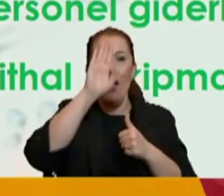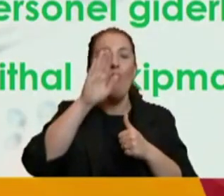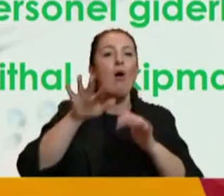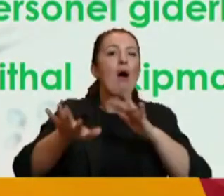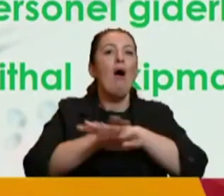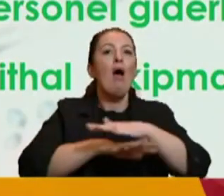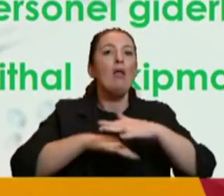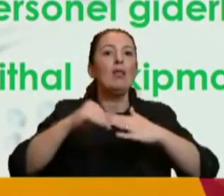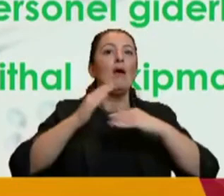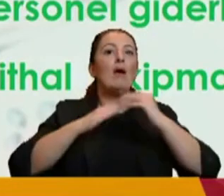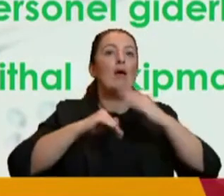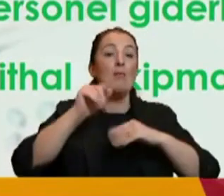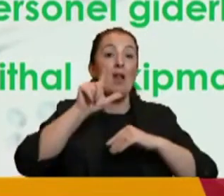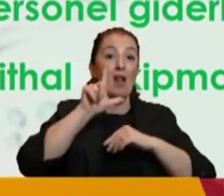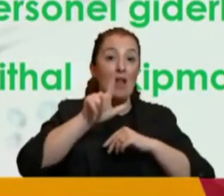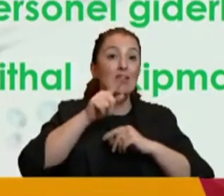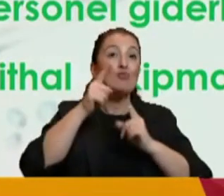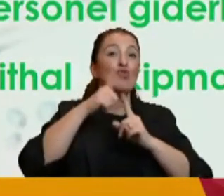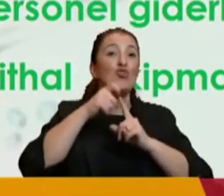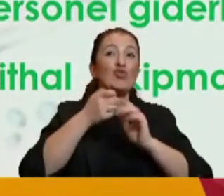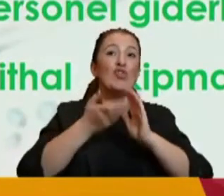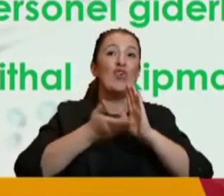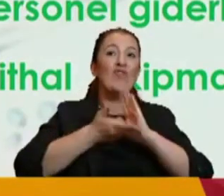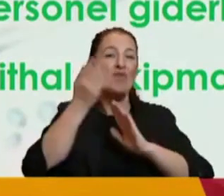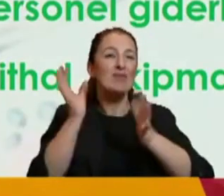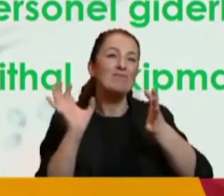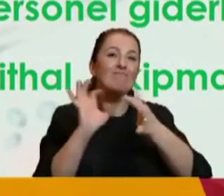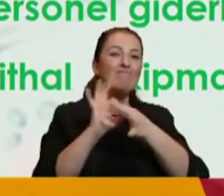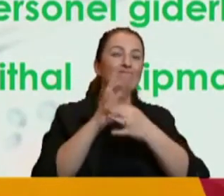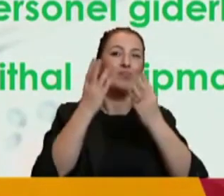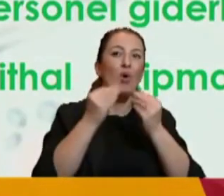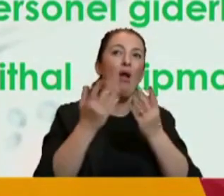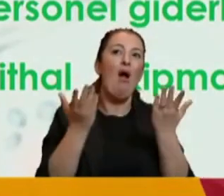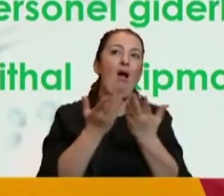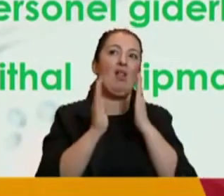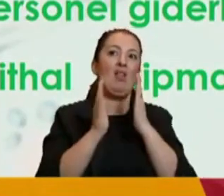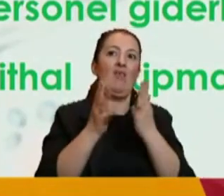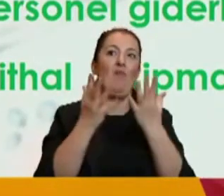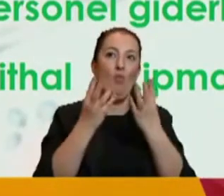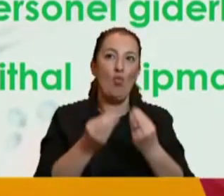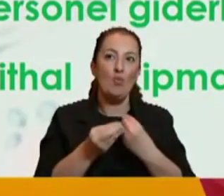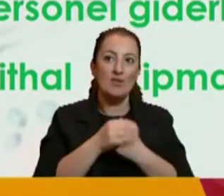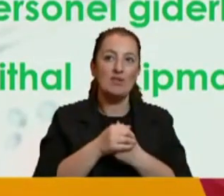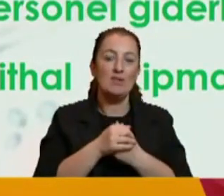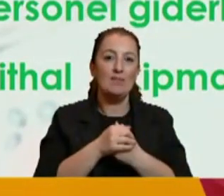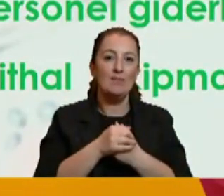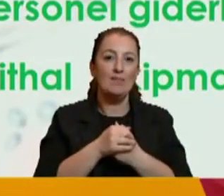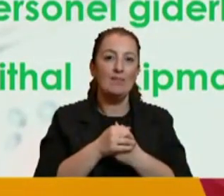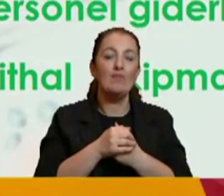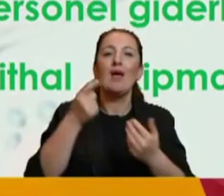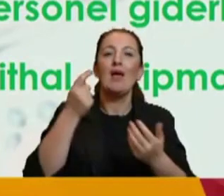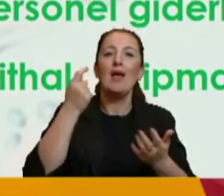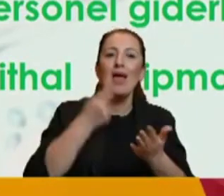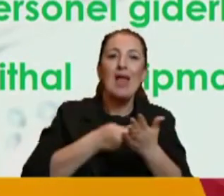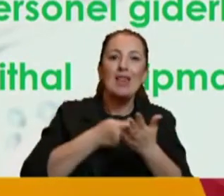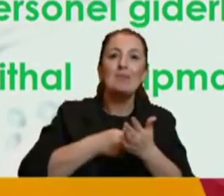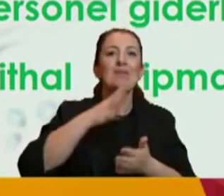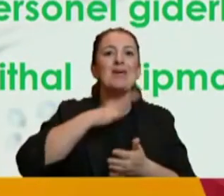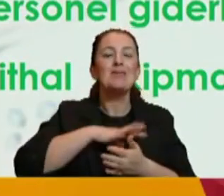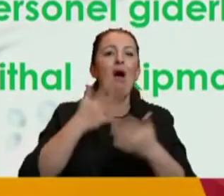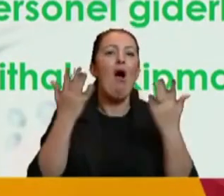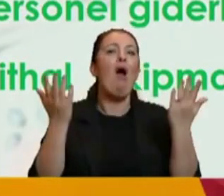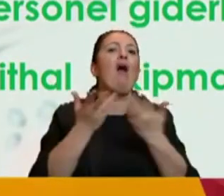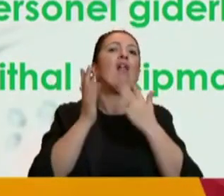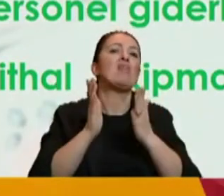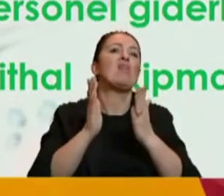altyapı ihtiyacının nüfus artışına paralel olarak halen devam etmesi yatırım talepleri hala devam